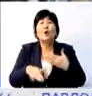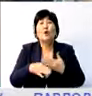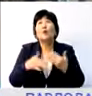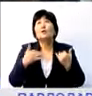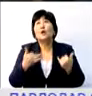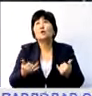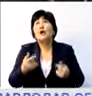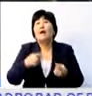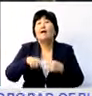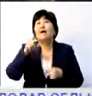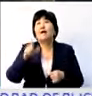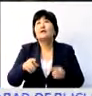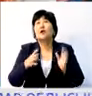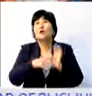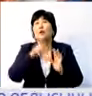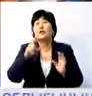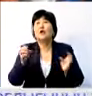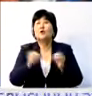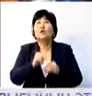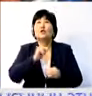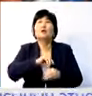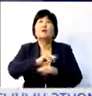көрсетіп келе жатқан кәсіпкер 9 адамды тұрақты